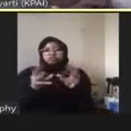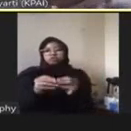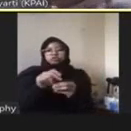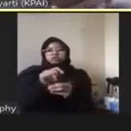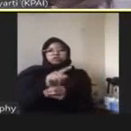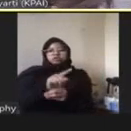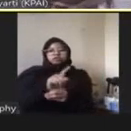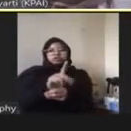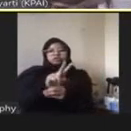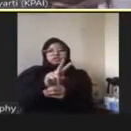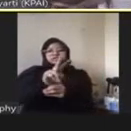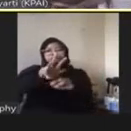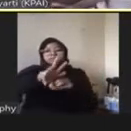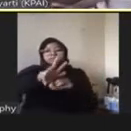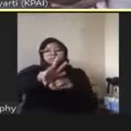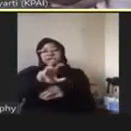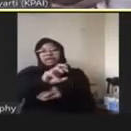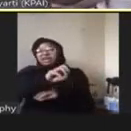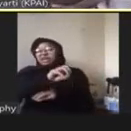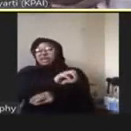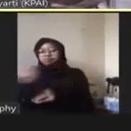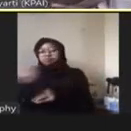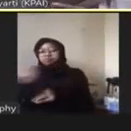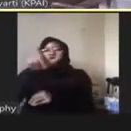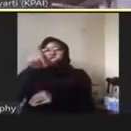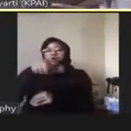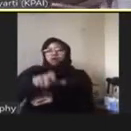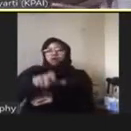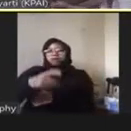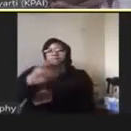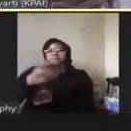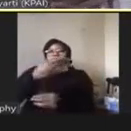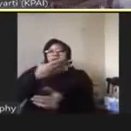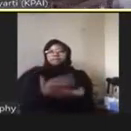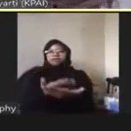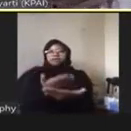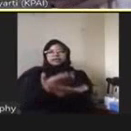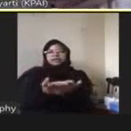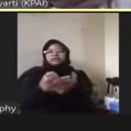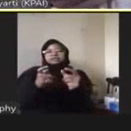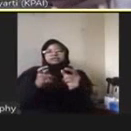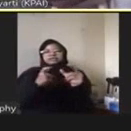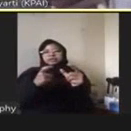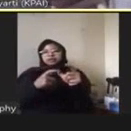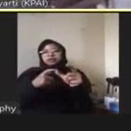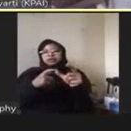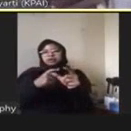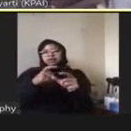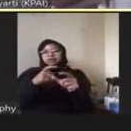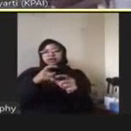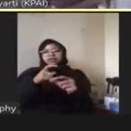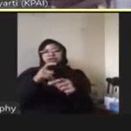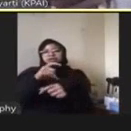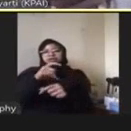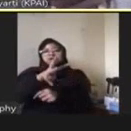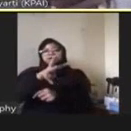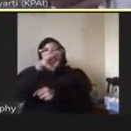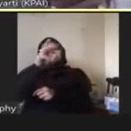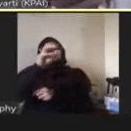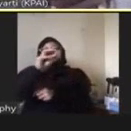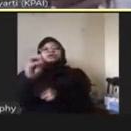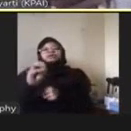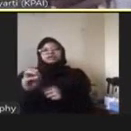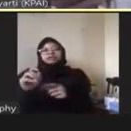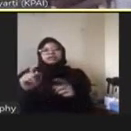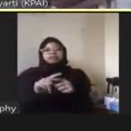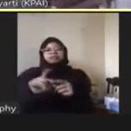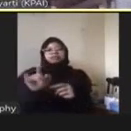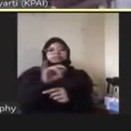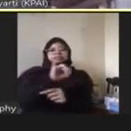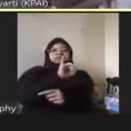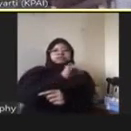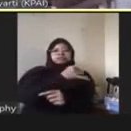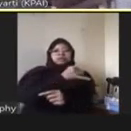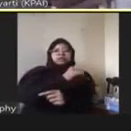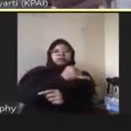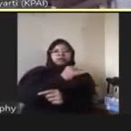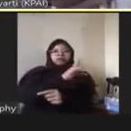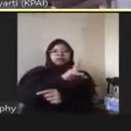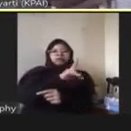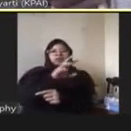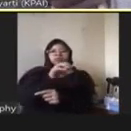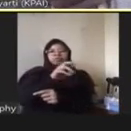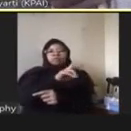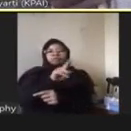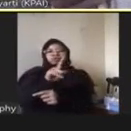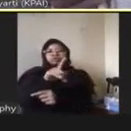responden itu menyatakan minta September 2020 3%, tapi yang Januari 2021